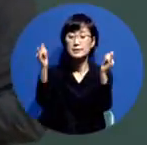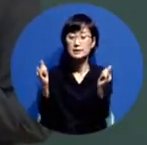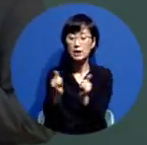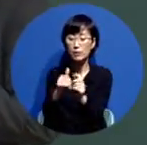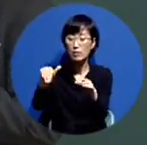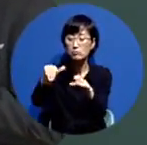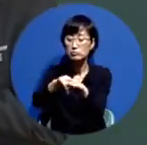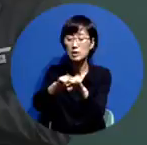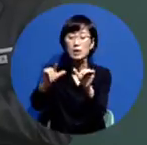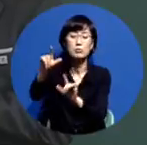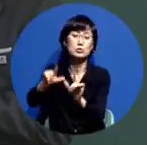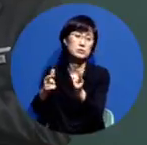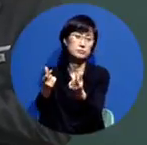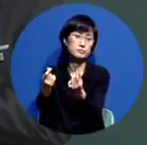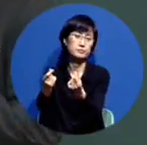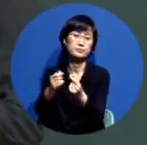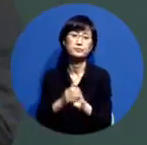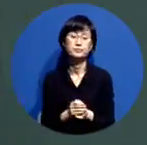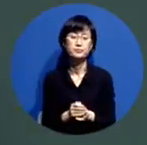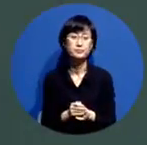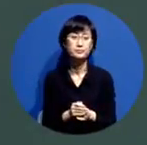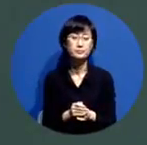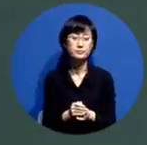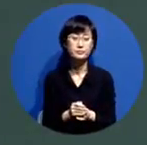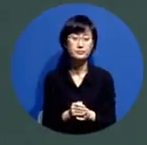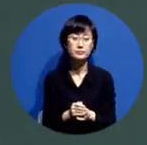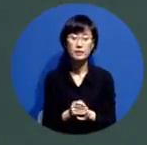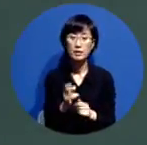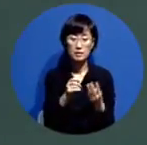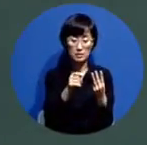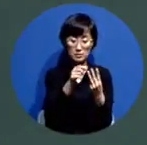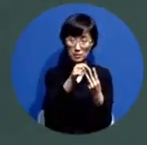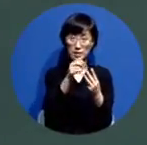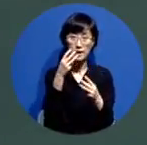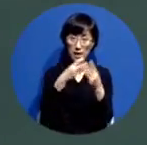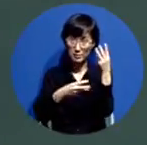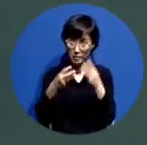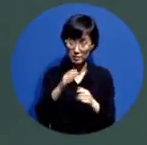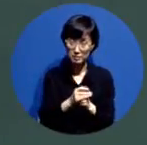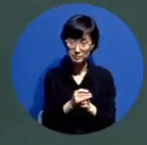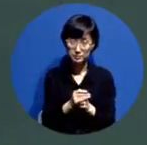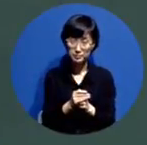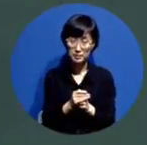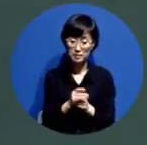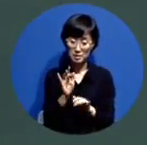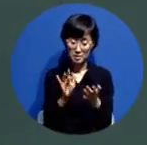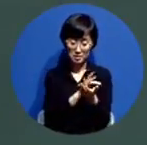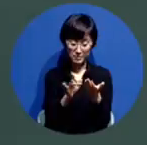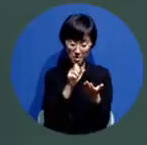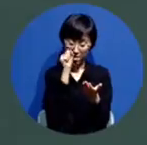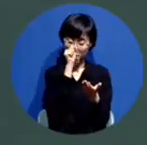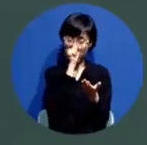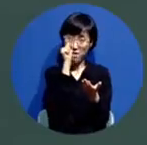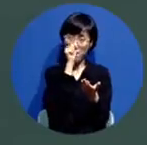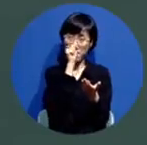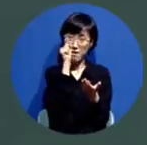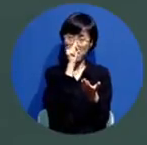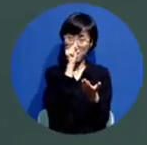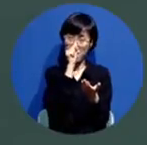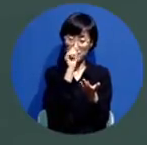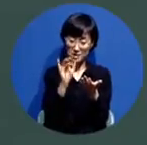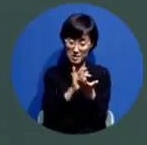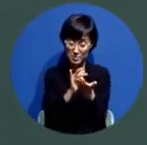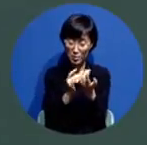为何呢? 因为社会文化如此. 좀 더 심각한 거는요. 이 심각한 거냐? 그 별로 심각한 겁니다. 더 심각한 게